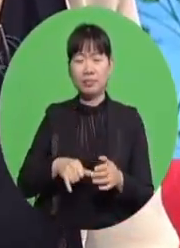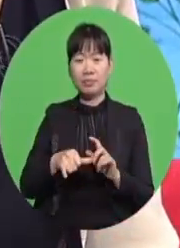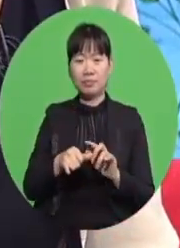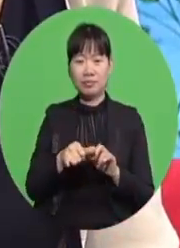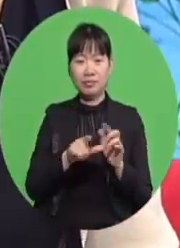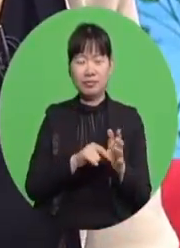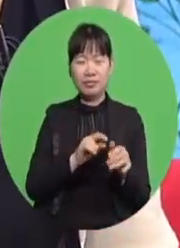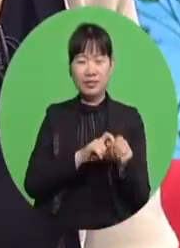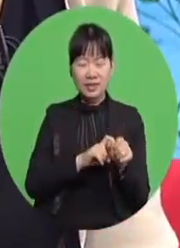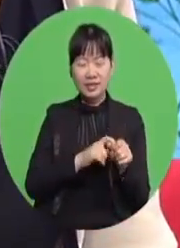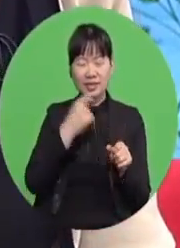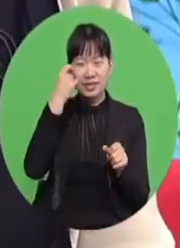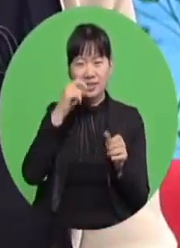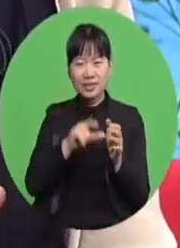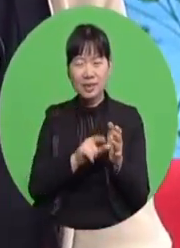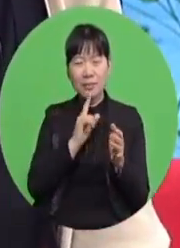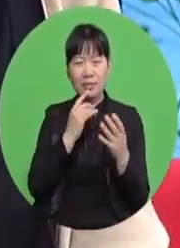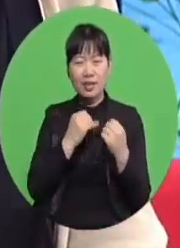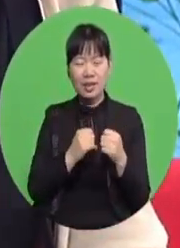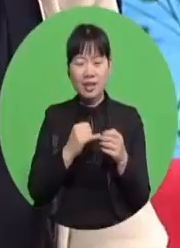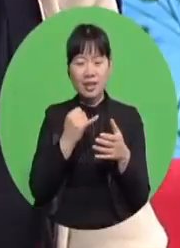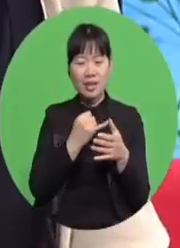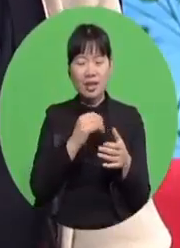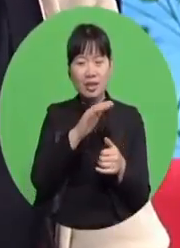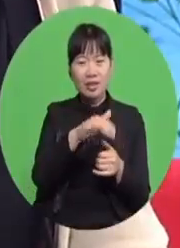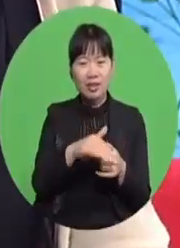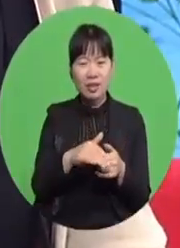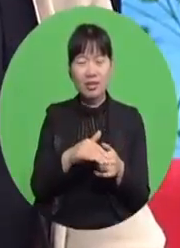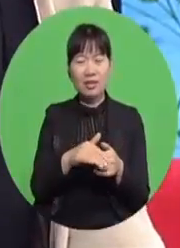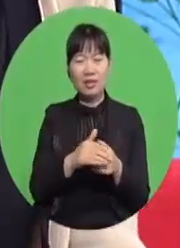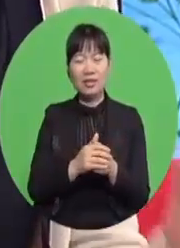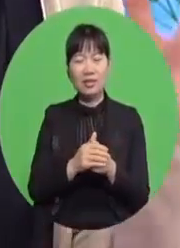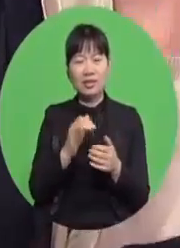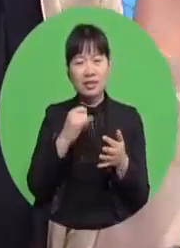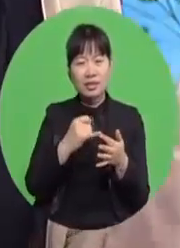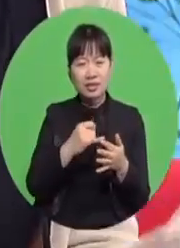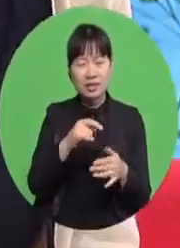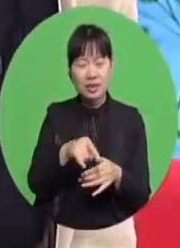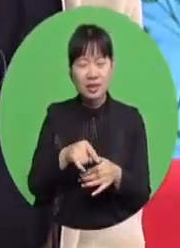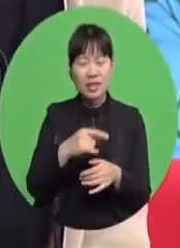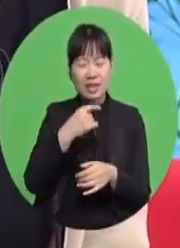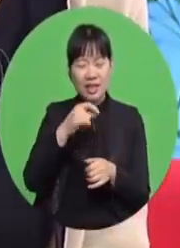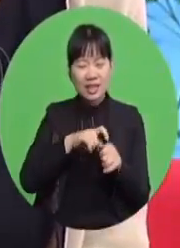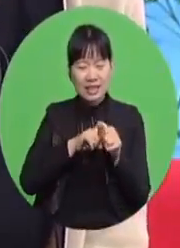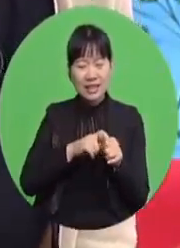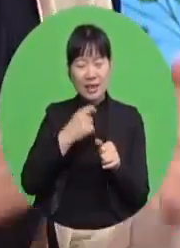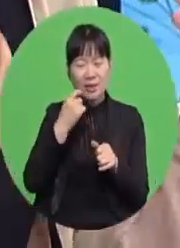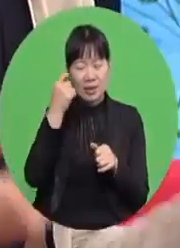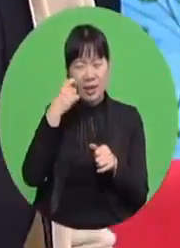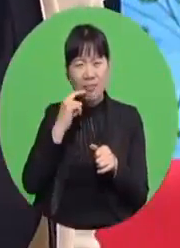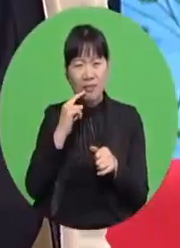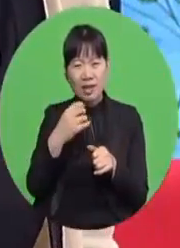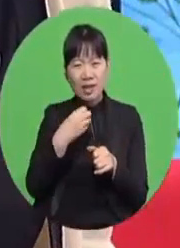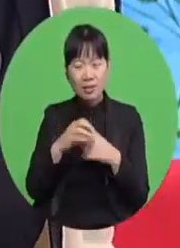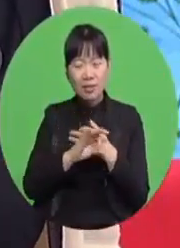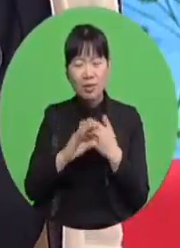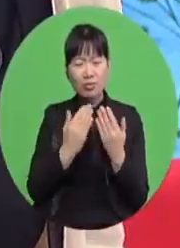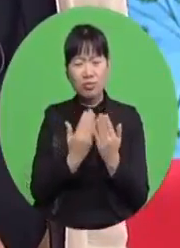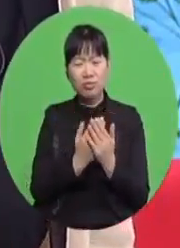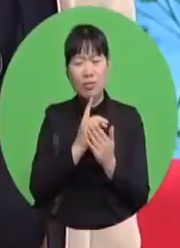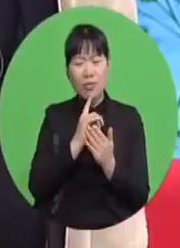그렇게 얘기를 많이 했던 것 같아요. 지민아 엄마는 지민이가 징징거리고 얘기하면 하나도 무슨 말인지 알아들을 수가 없어. 조금 예쁘게 얘기해